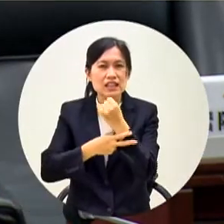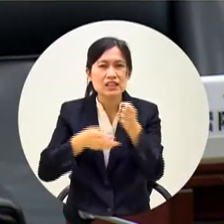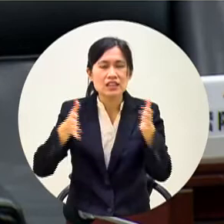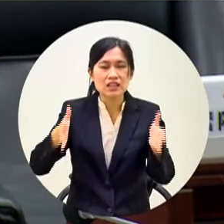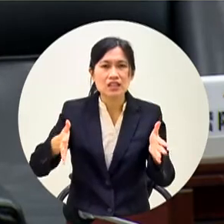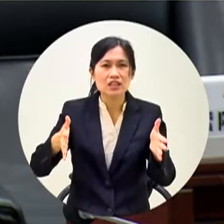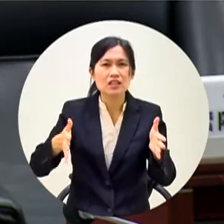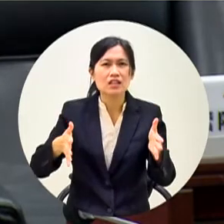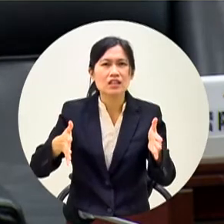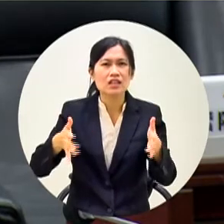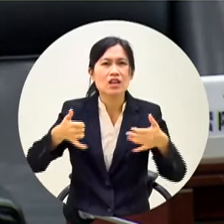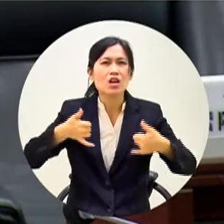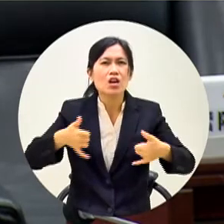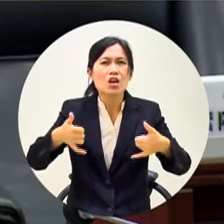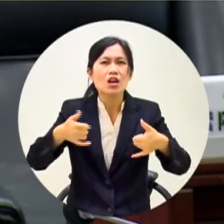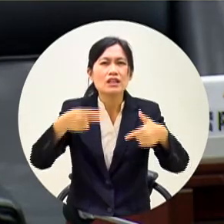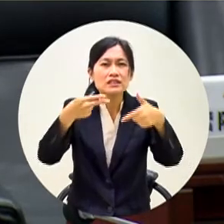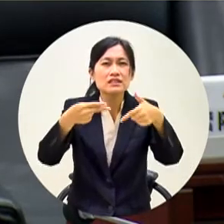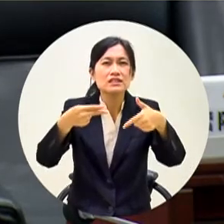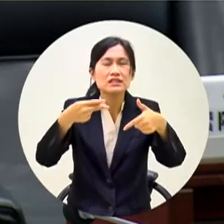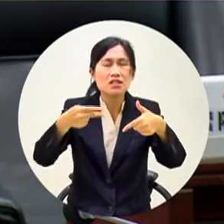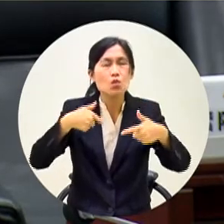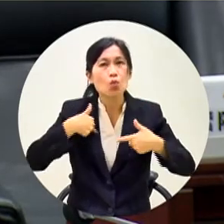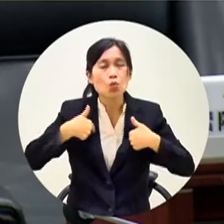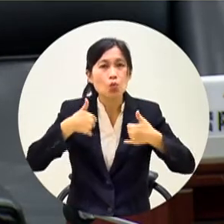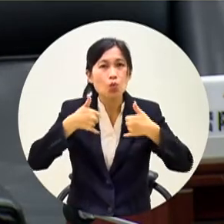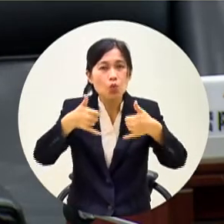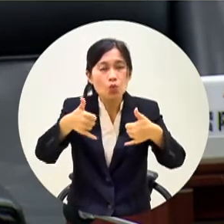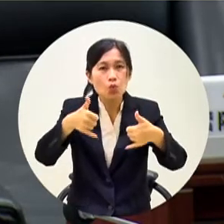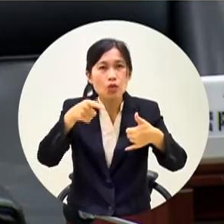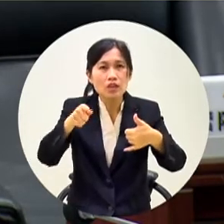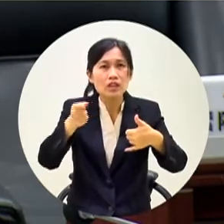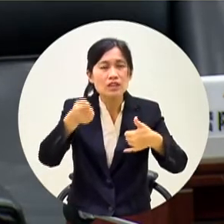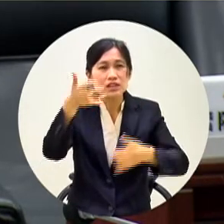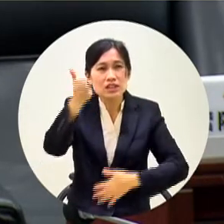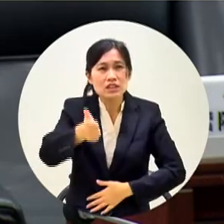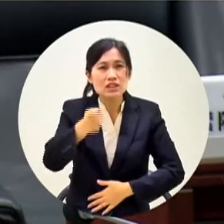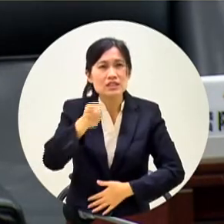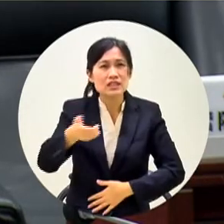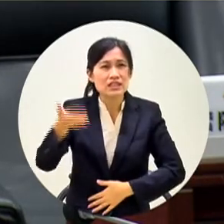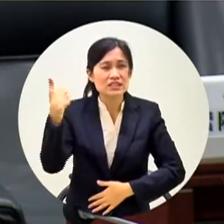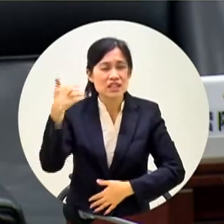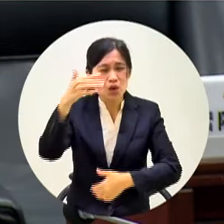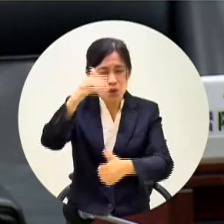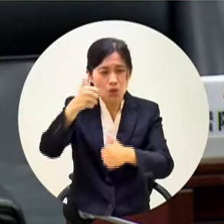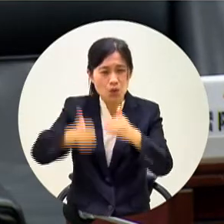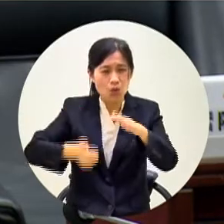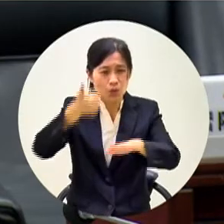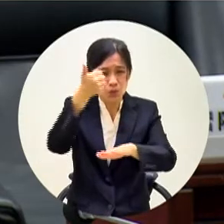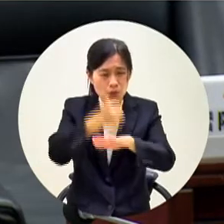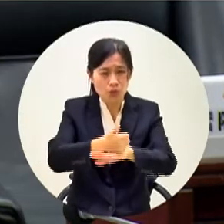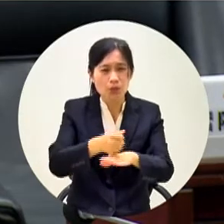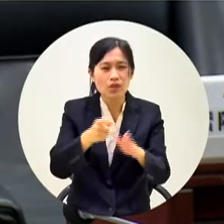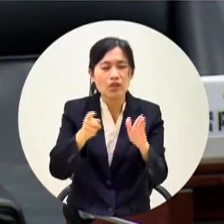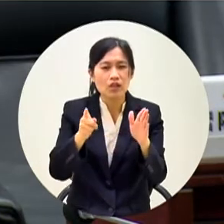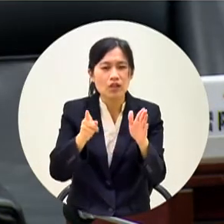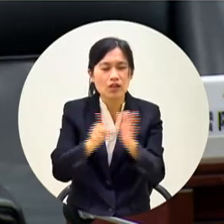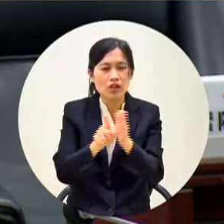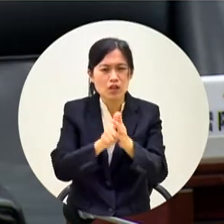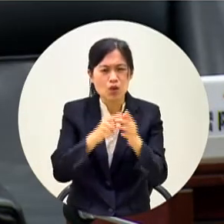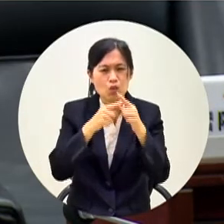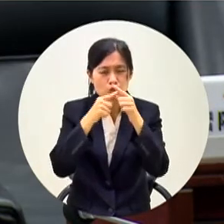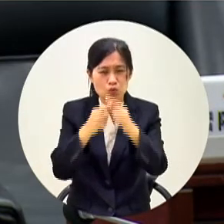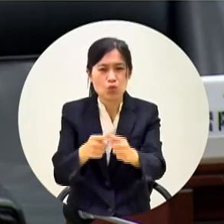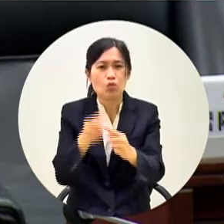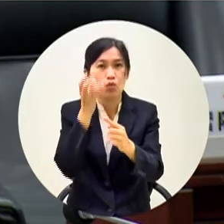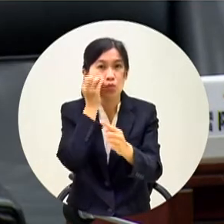到银龙路，这拟定你进前做召集人的时阵，你嘛有去会看过啦。啊，搁伫